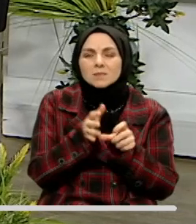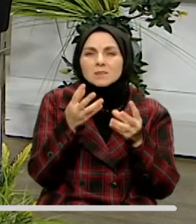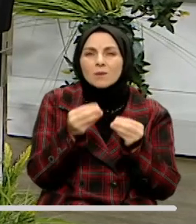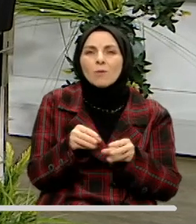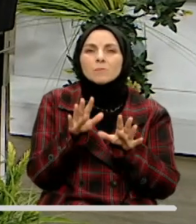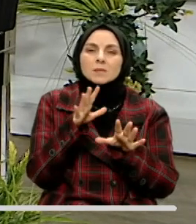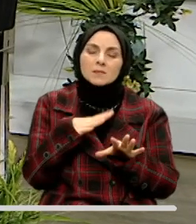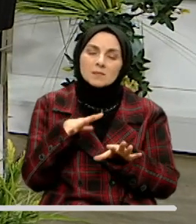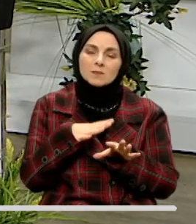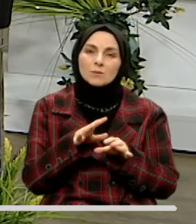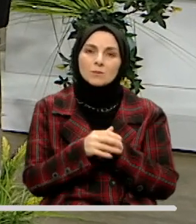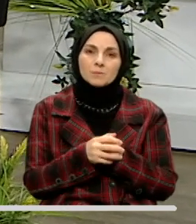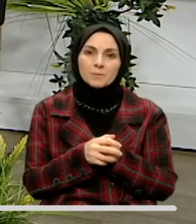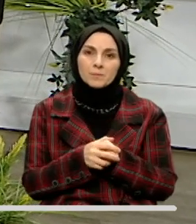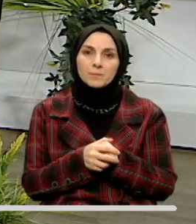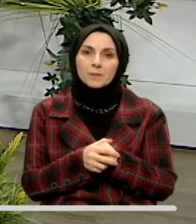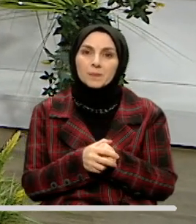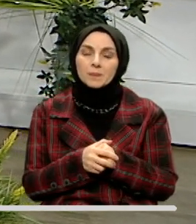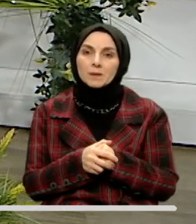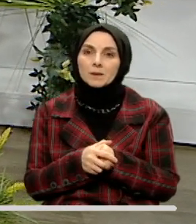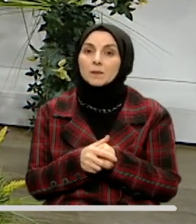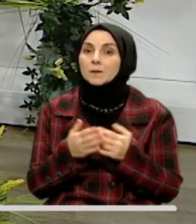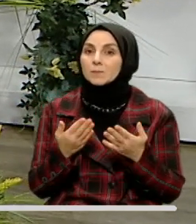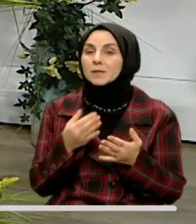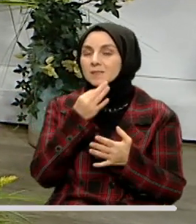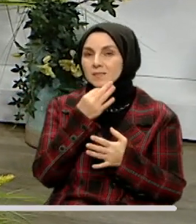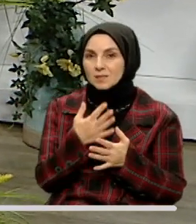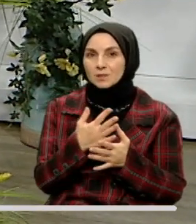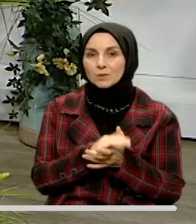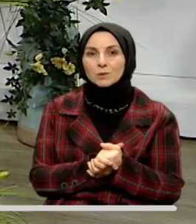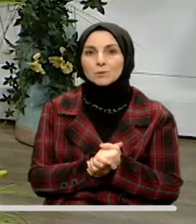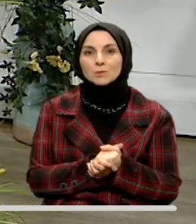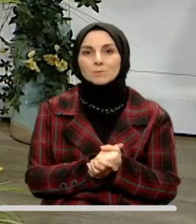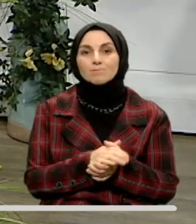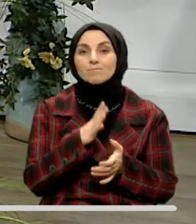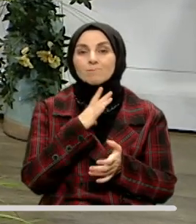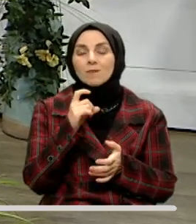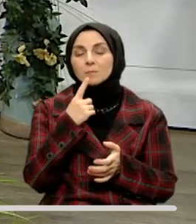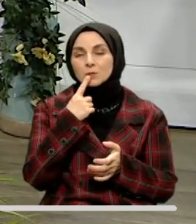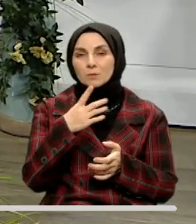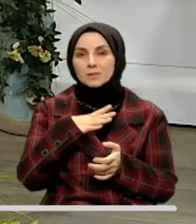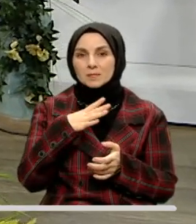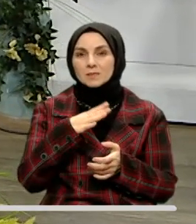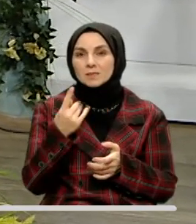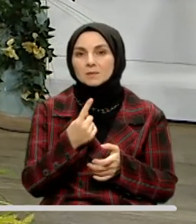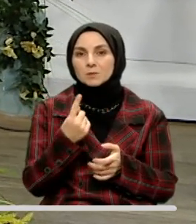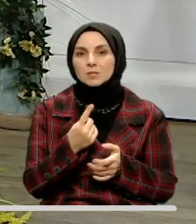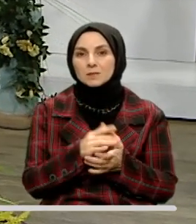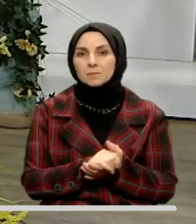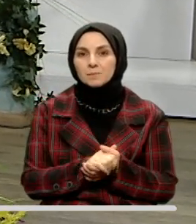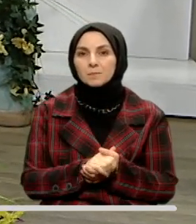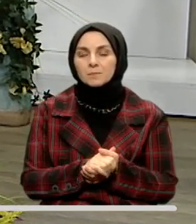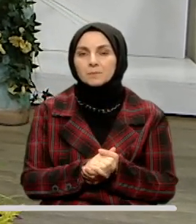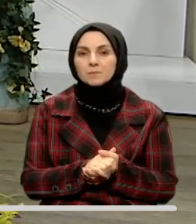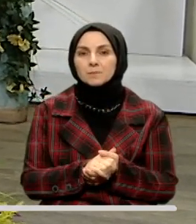sanıyorum değil mi evet. Aslında istediğiniz? Evet. Peki teşekkür ediyoruz arkadaşlar. Var mı söylemek istediğiniz, eklemek istedikleriniz? Varsa eğer